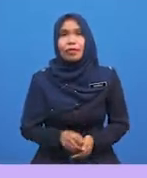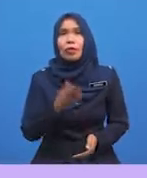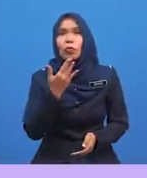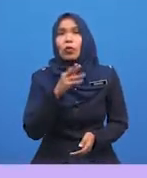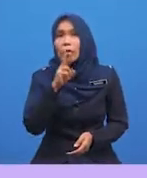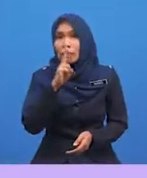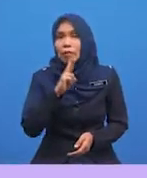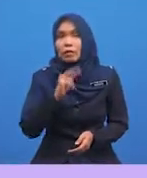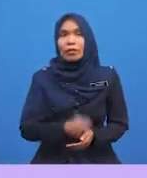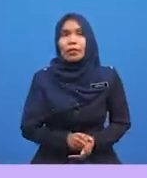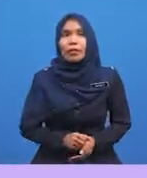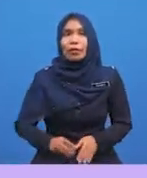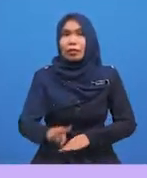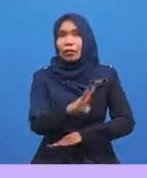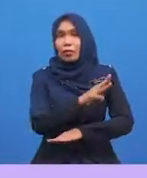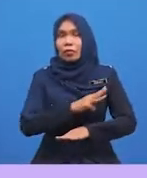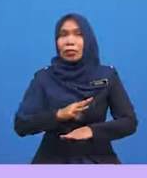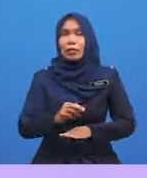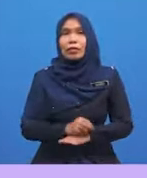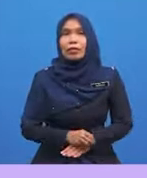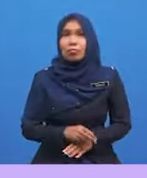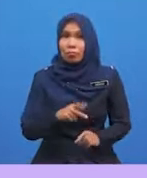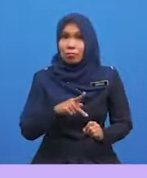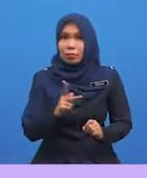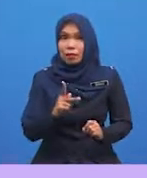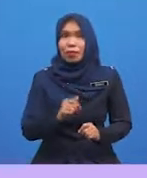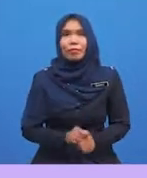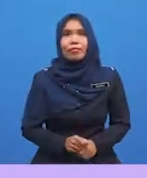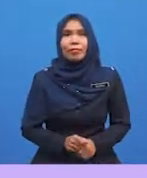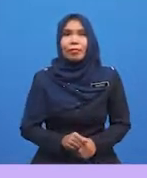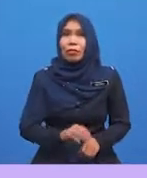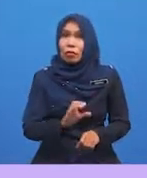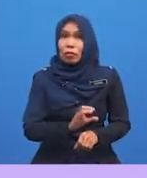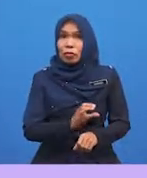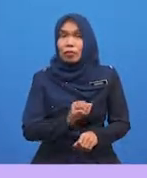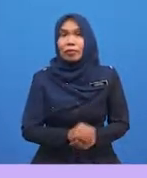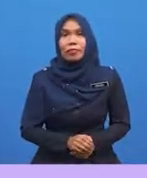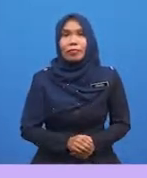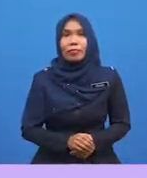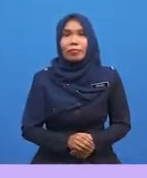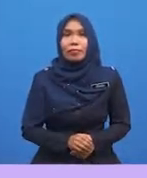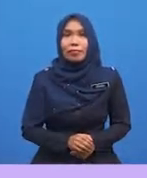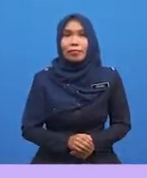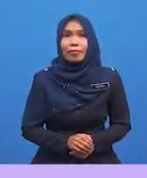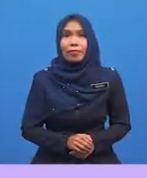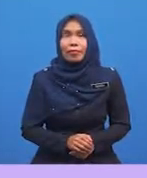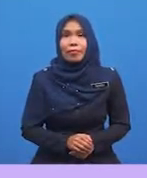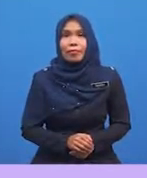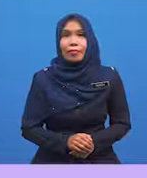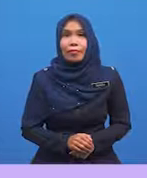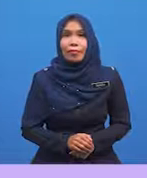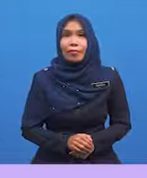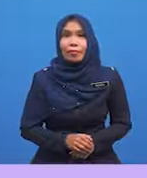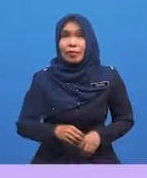merah menunjukkan kawasan berpenduduk padat. Warna coklat menunjukkan kawasan